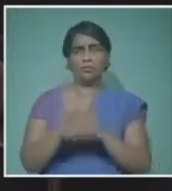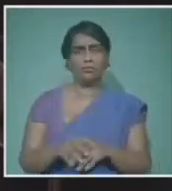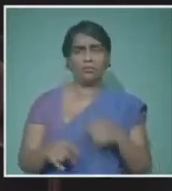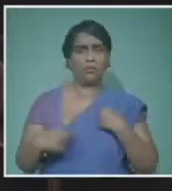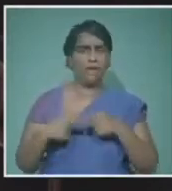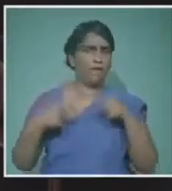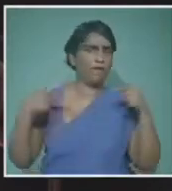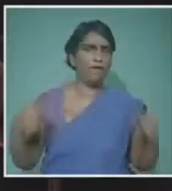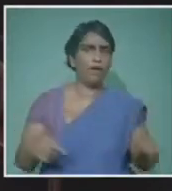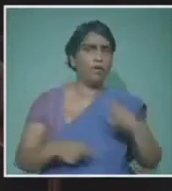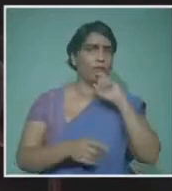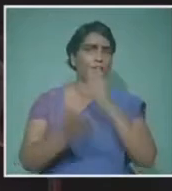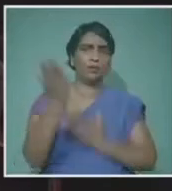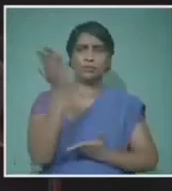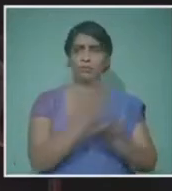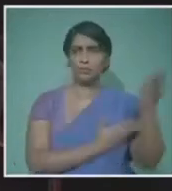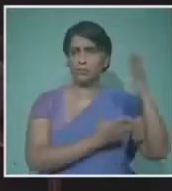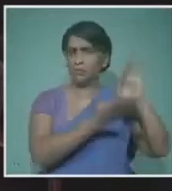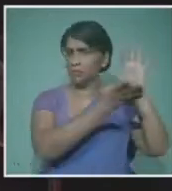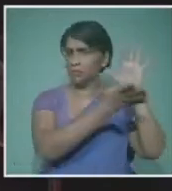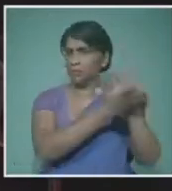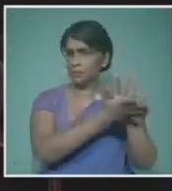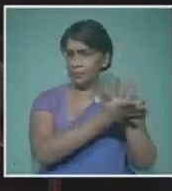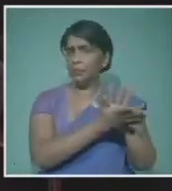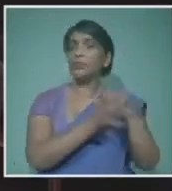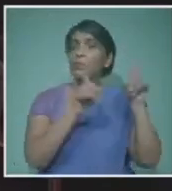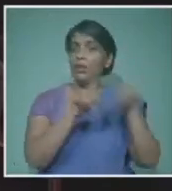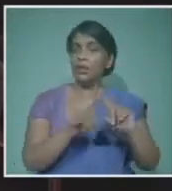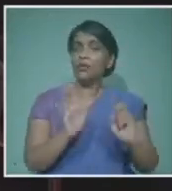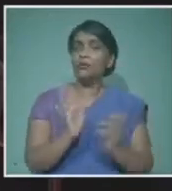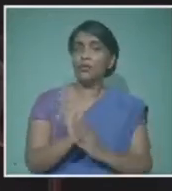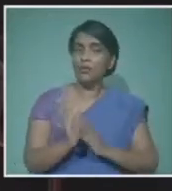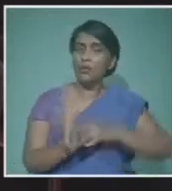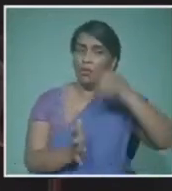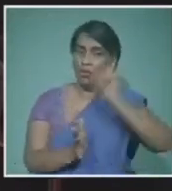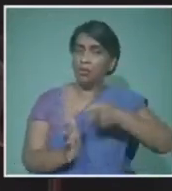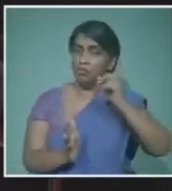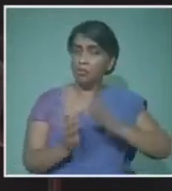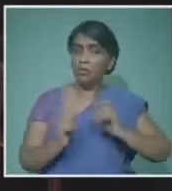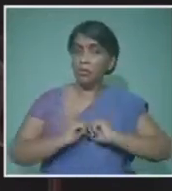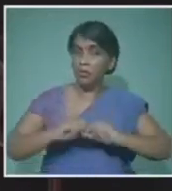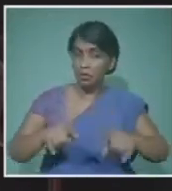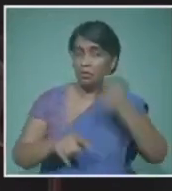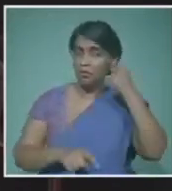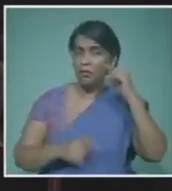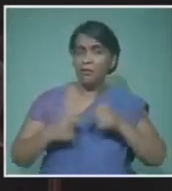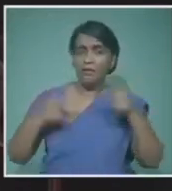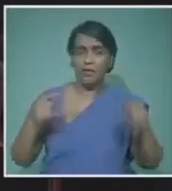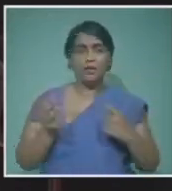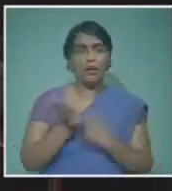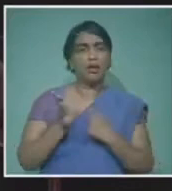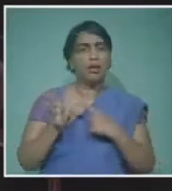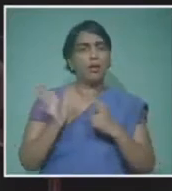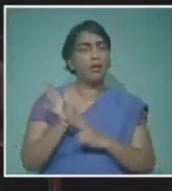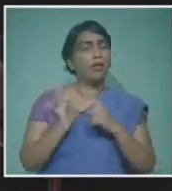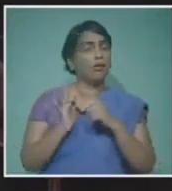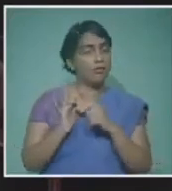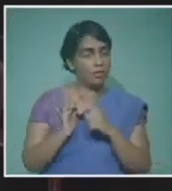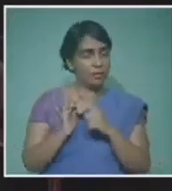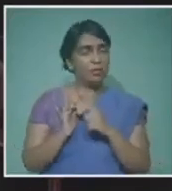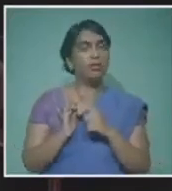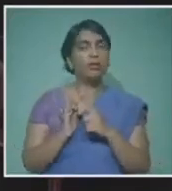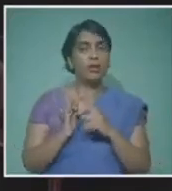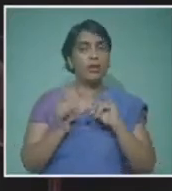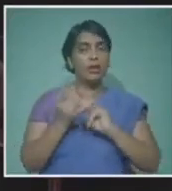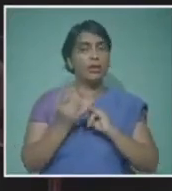විරුද්ධව අභියාචනාධිකරණ නඩුවක් දැම්මා. ඒ වගේම මේ කොමිසම් සභාවේ නිර්දේශ ක්‍රියාත්මක විරුද්ධව රවිද්‍යාලංකාර ඇතුළු